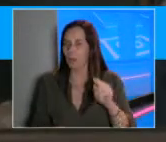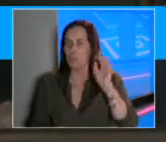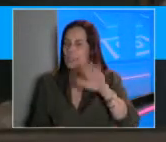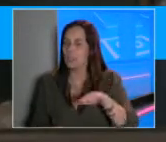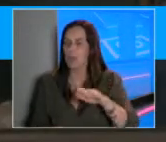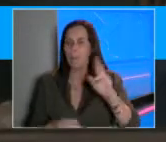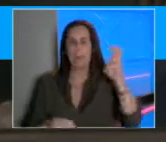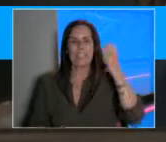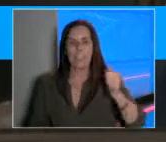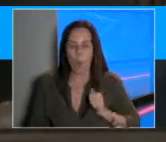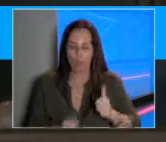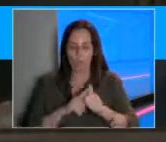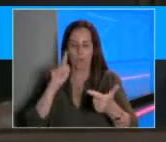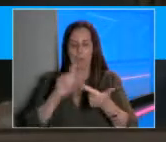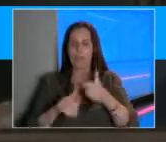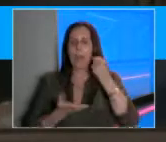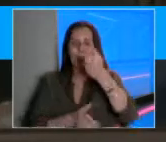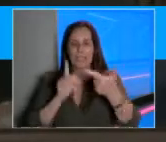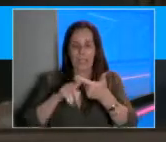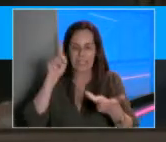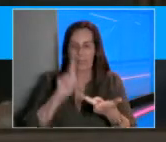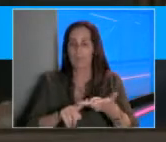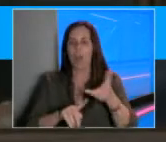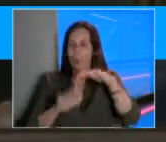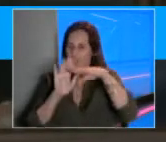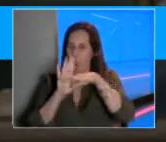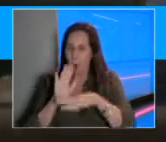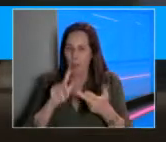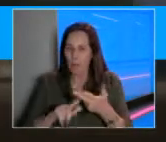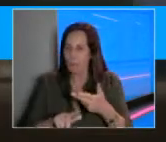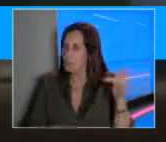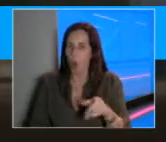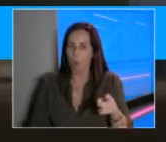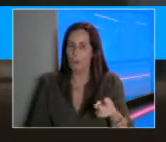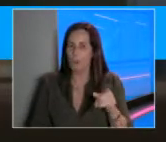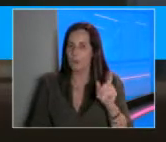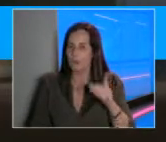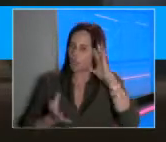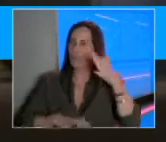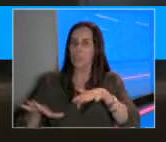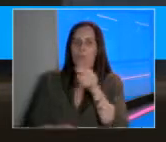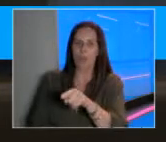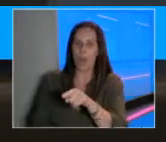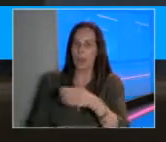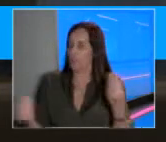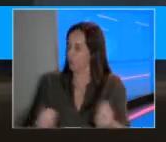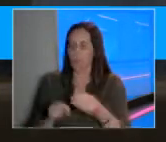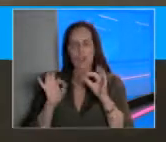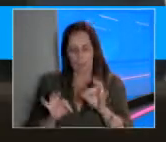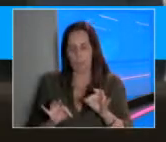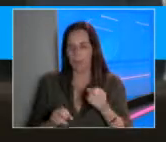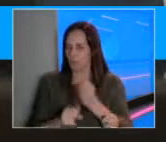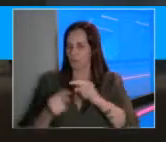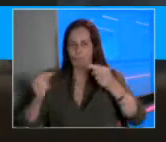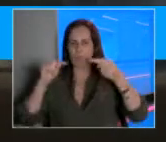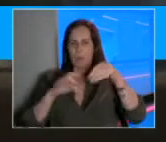נושא הגיוס, יגיע הנושא של התקציב, יגיעו חוקים שהאופוזיציה תטריל את הקואליציה בדברים שבהחלט יעוררו